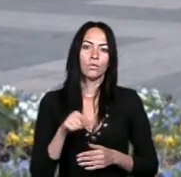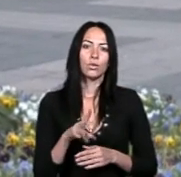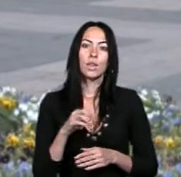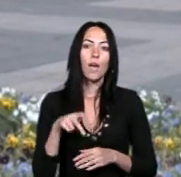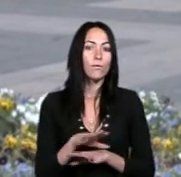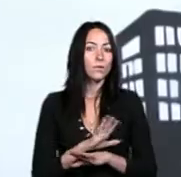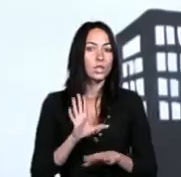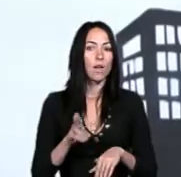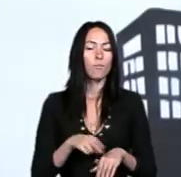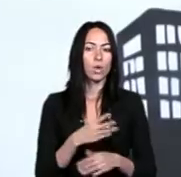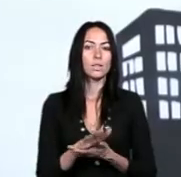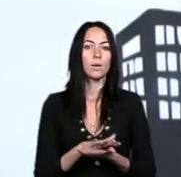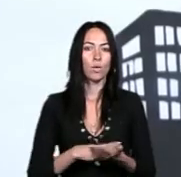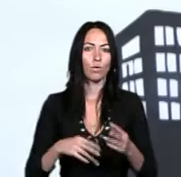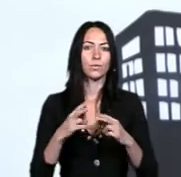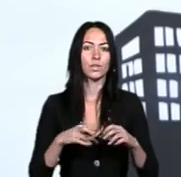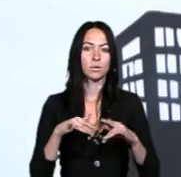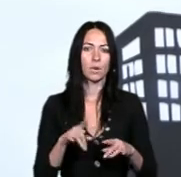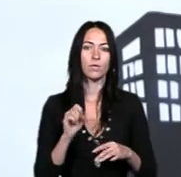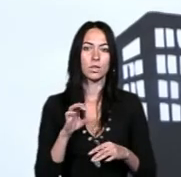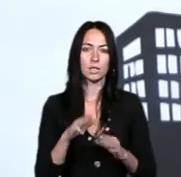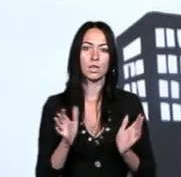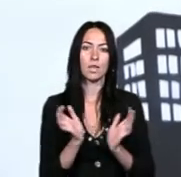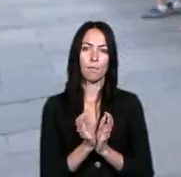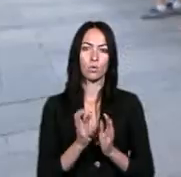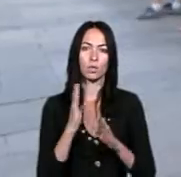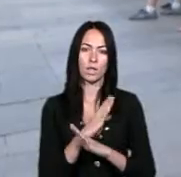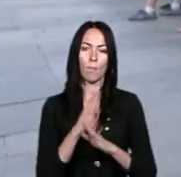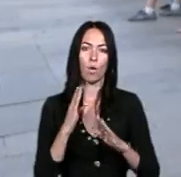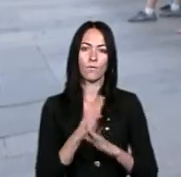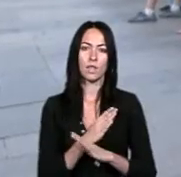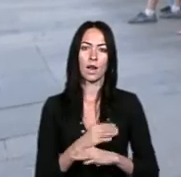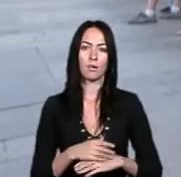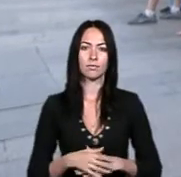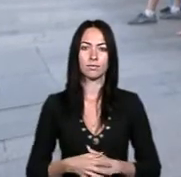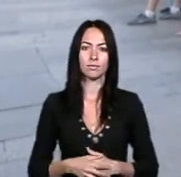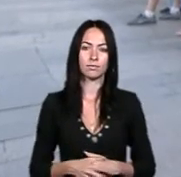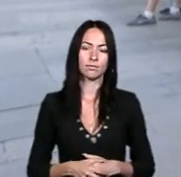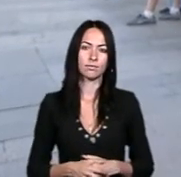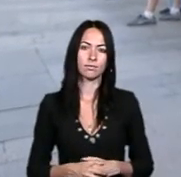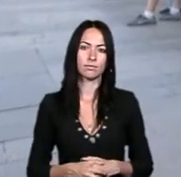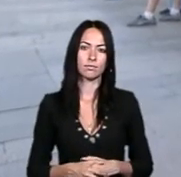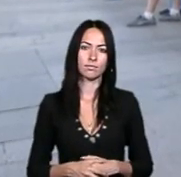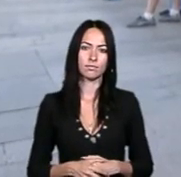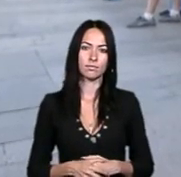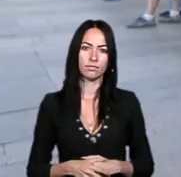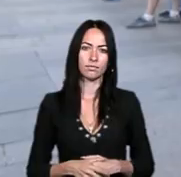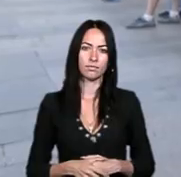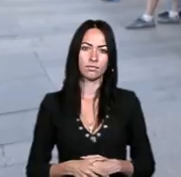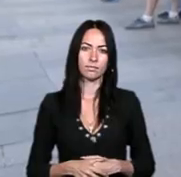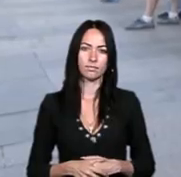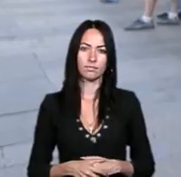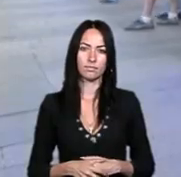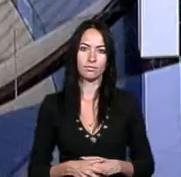ж продовжують розслідувати справу за статтею забруднення повітря. Дмитро Ковальов, Антон Деркач. Новини на Суспільному.